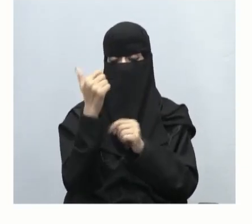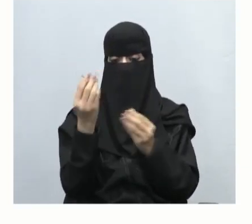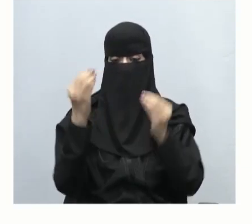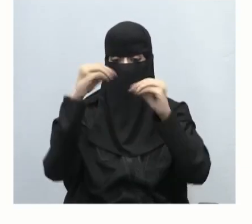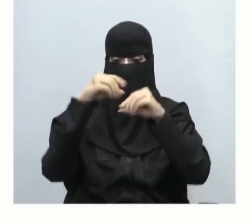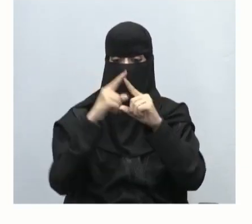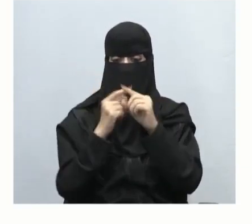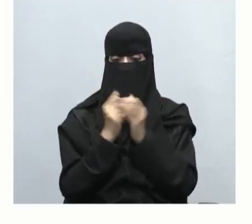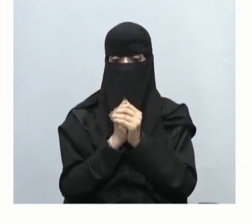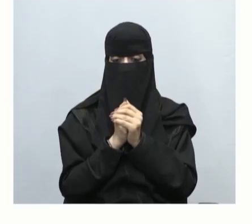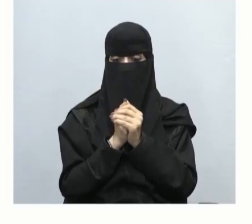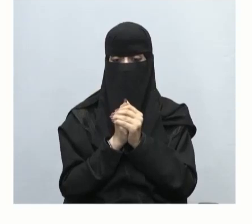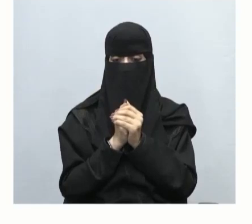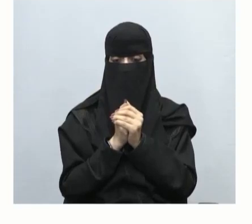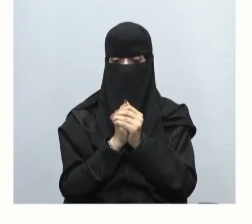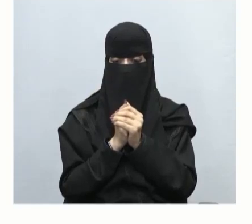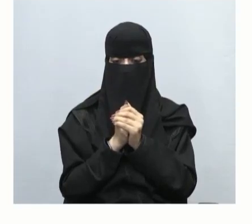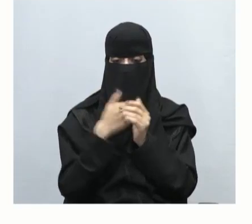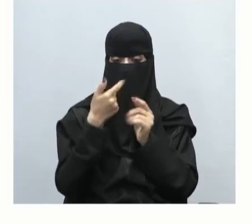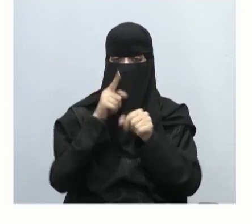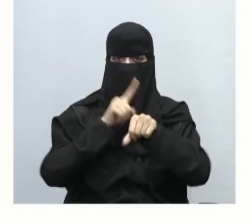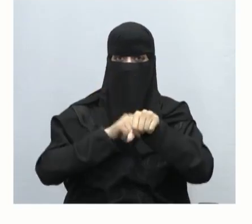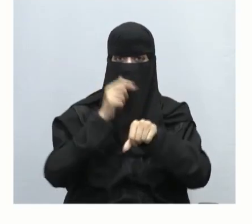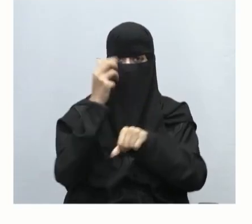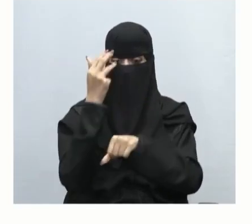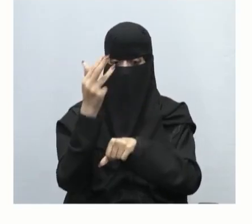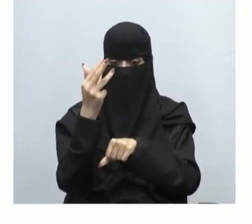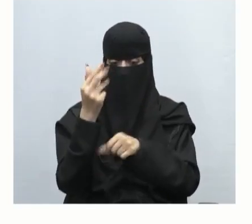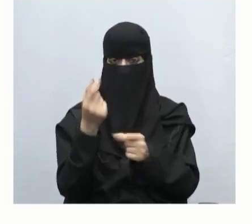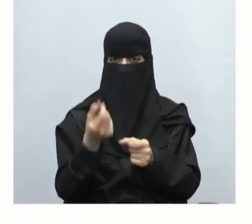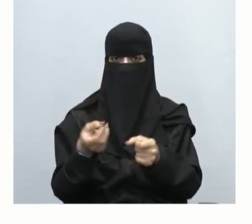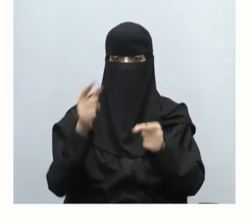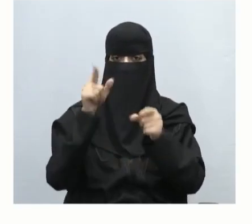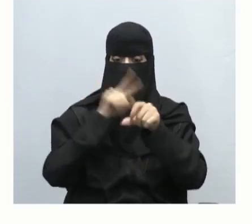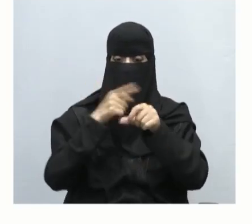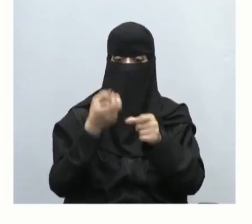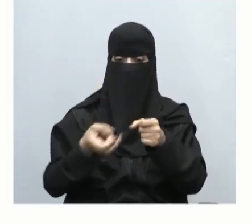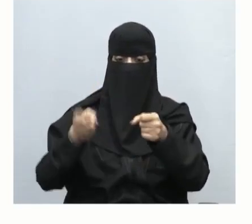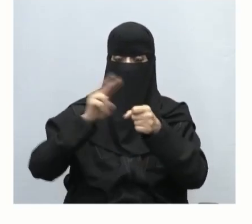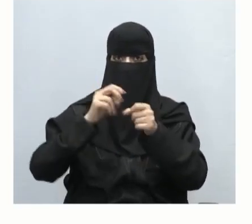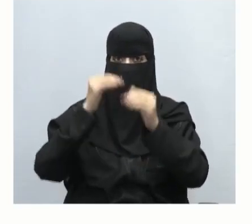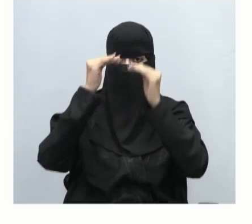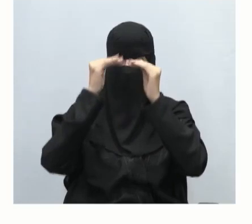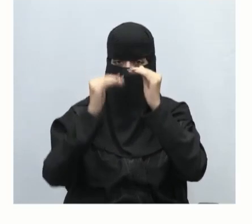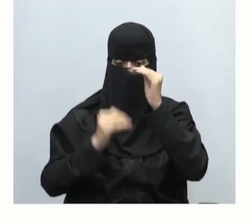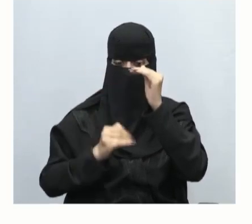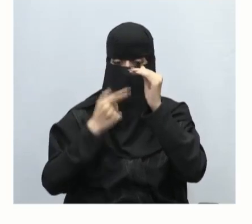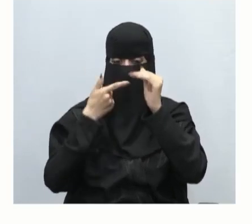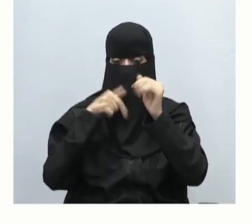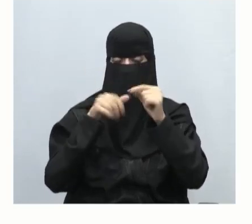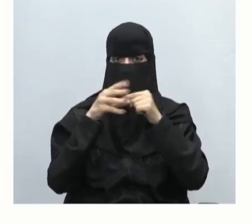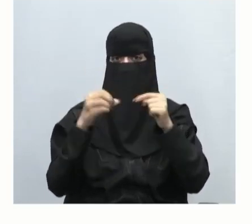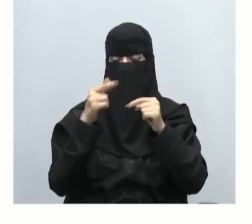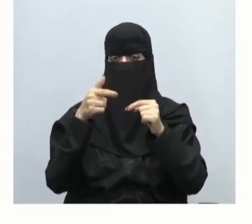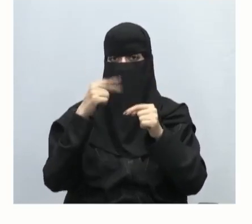اذا مضافا 6 او زائد 6 وعند الساعه التاسعه ليلا عادت فانخفضت 10